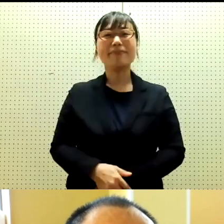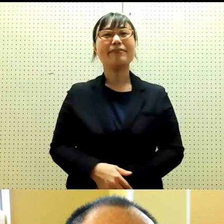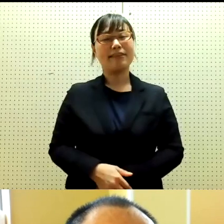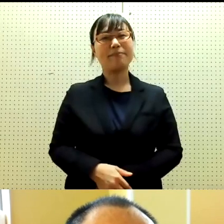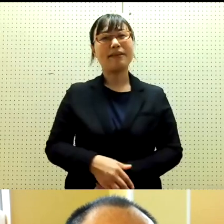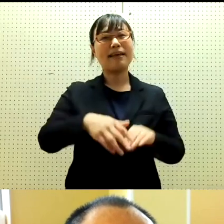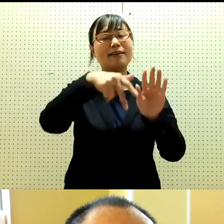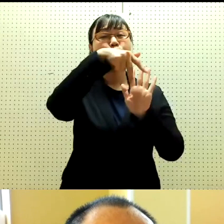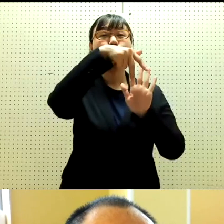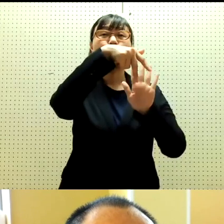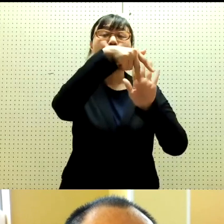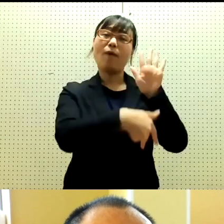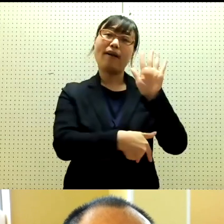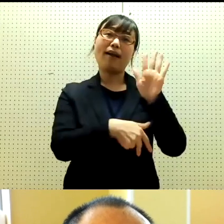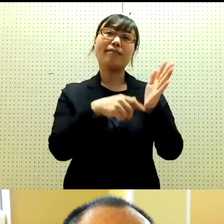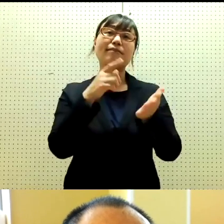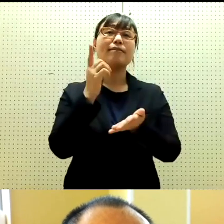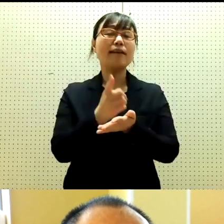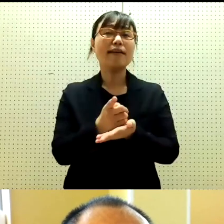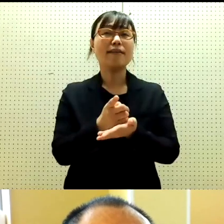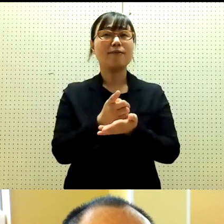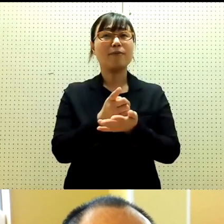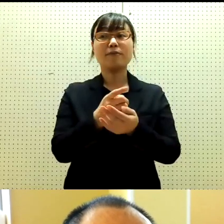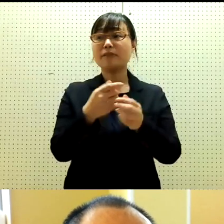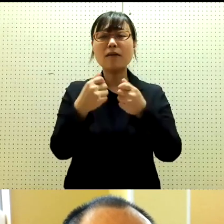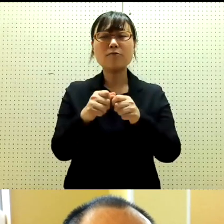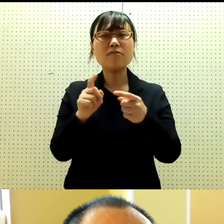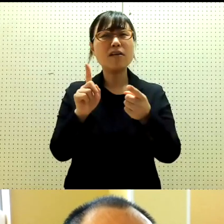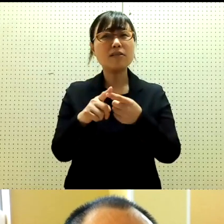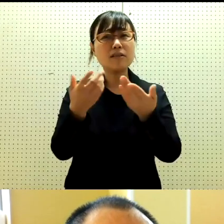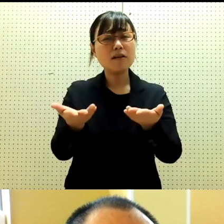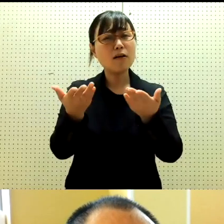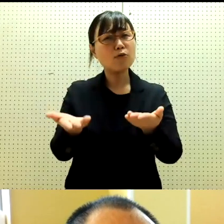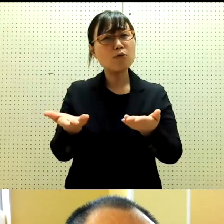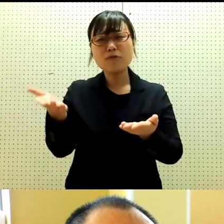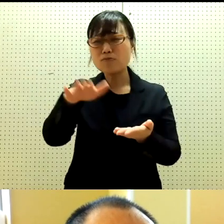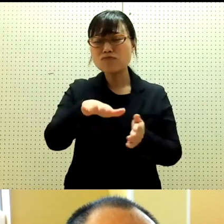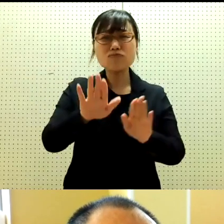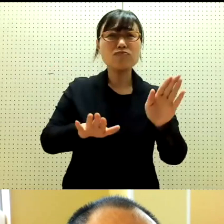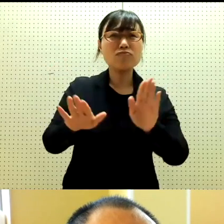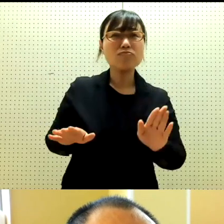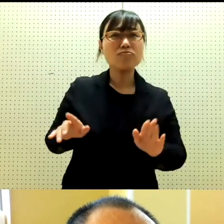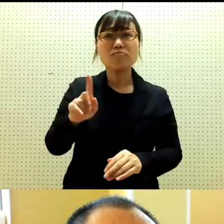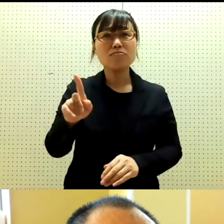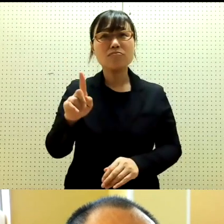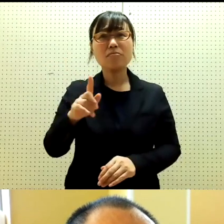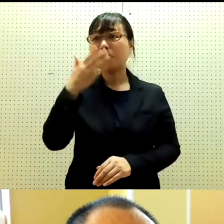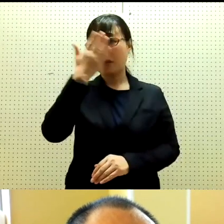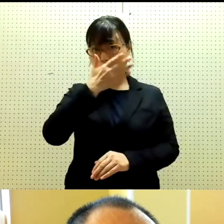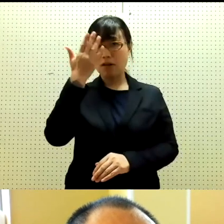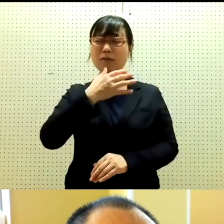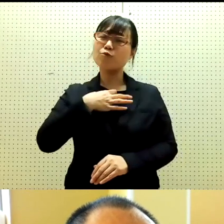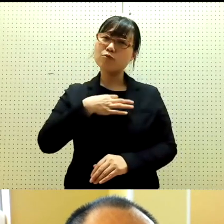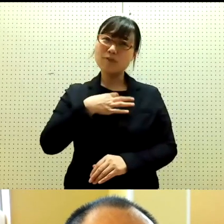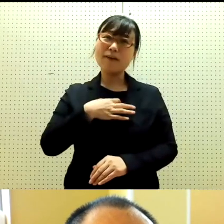と具体的に学校にねどういった形で降りているのかっていうのが見えてこないんで、そこをね不安に思われる方も多かったんじゃないかと思う